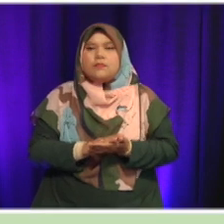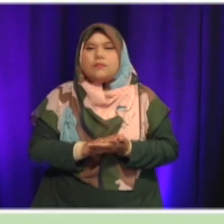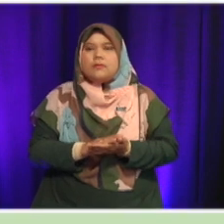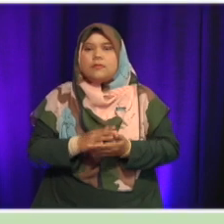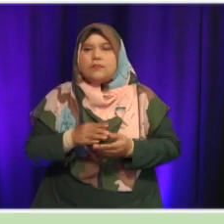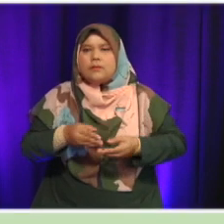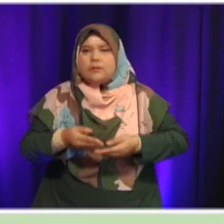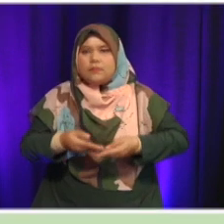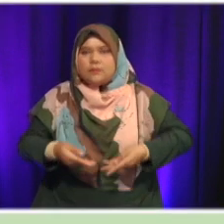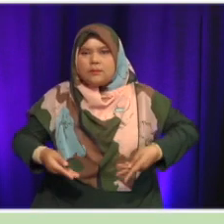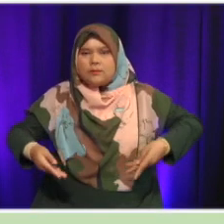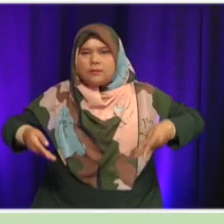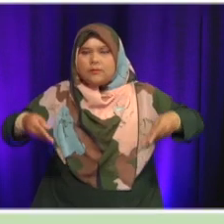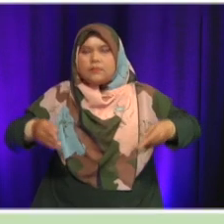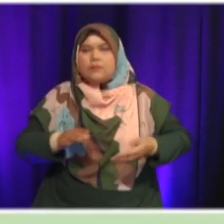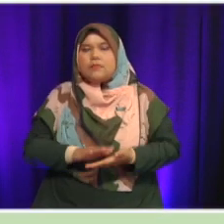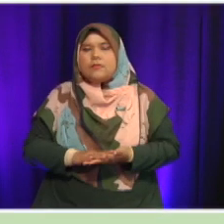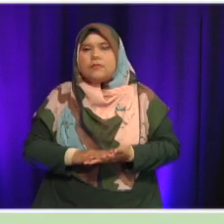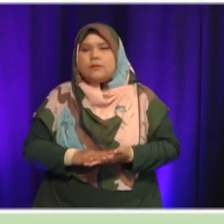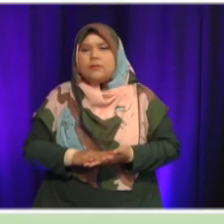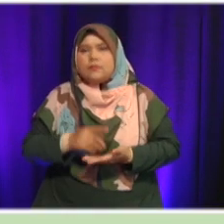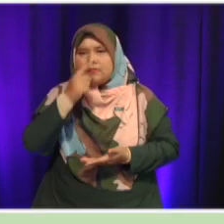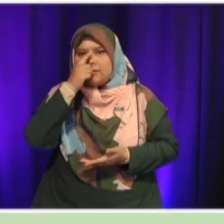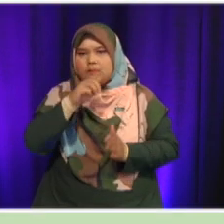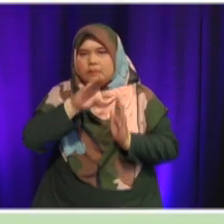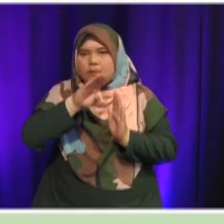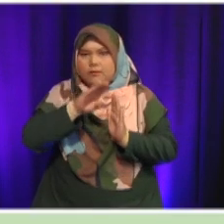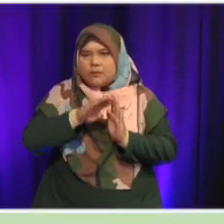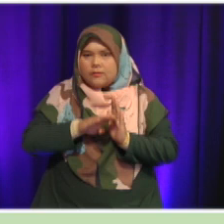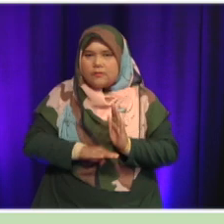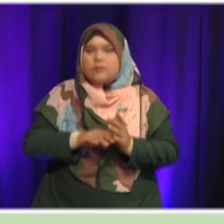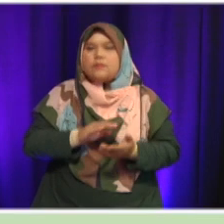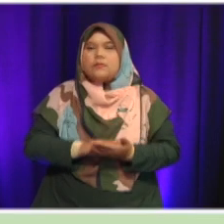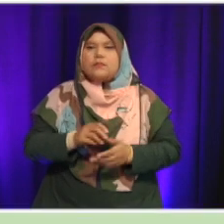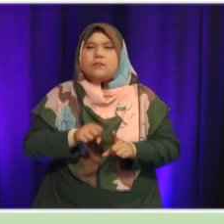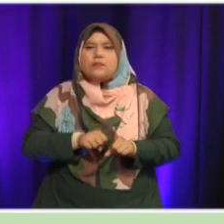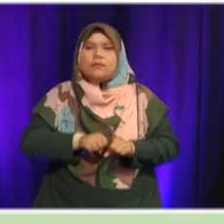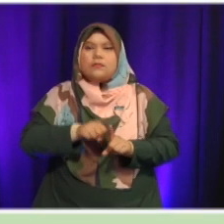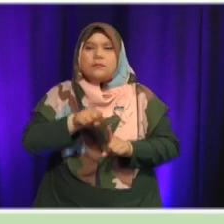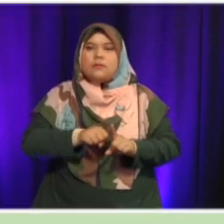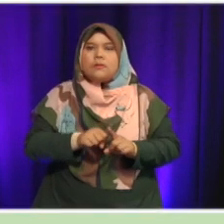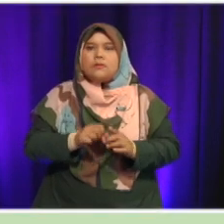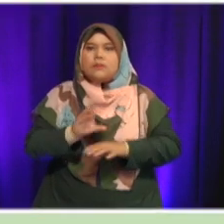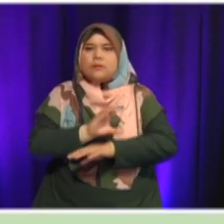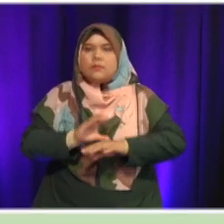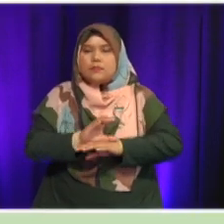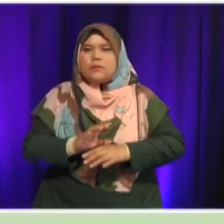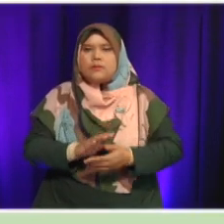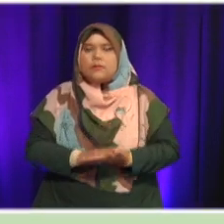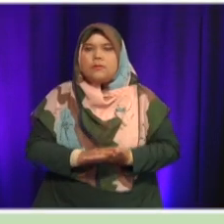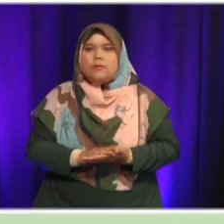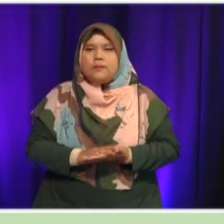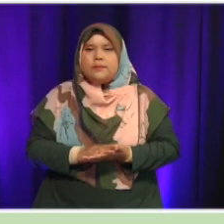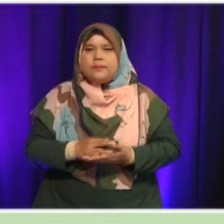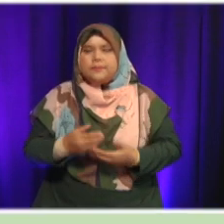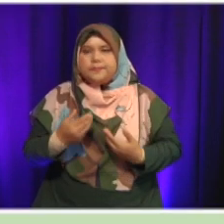atas kepingan Mama tujuan dia untuk menurunkan suhu coklat tuh aku